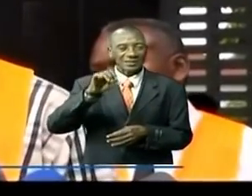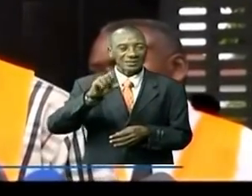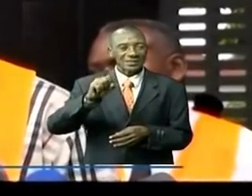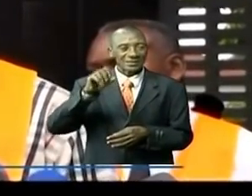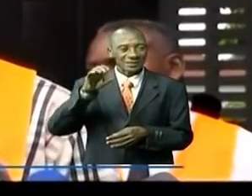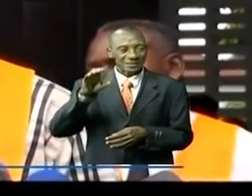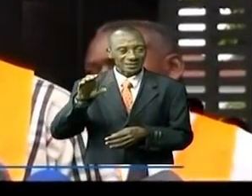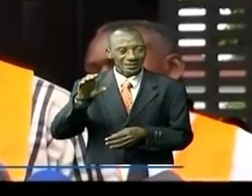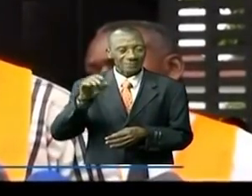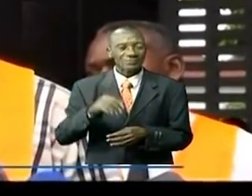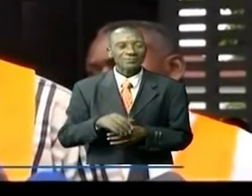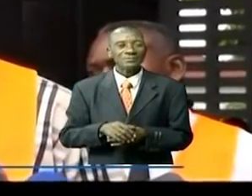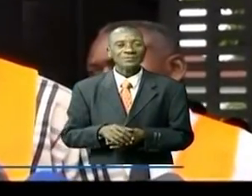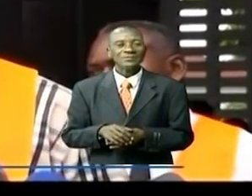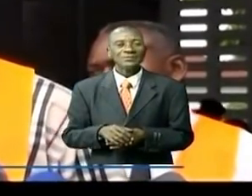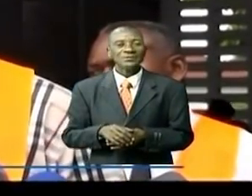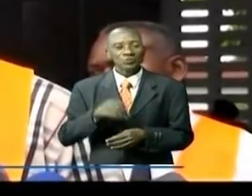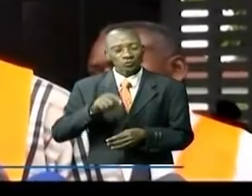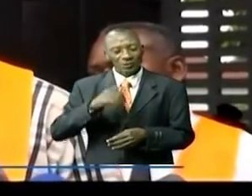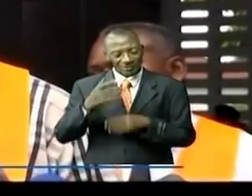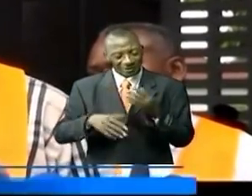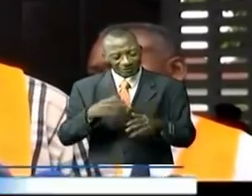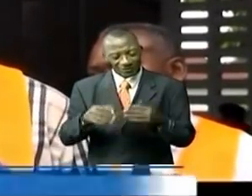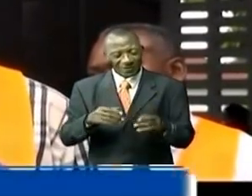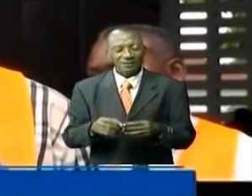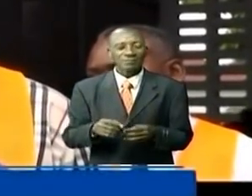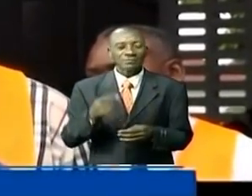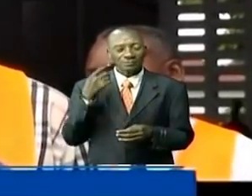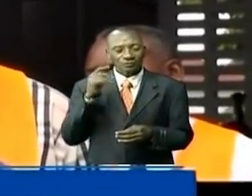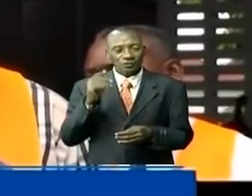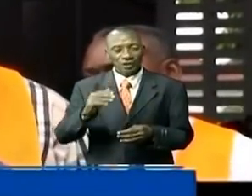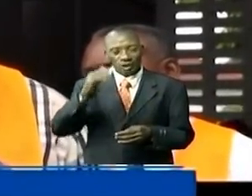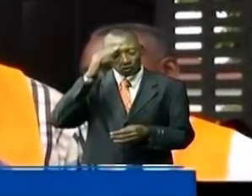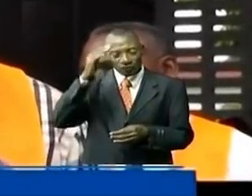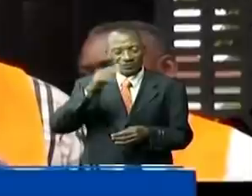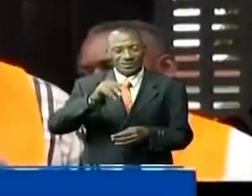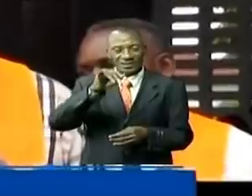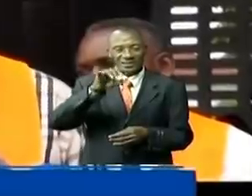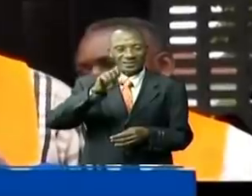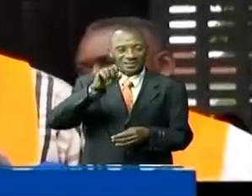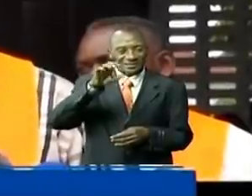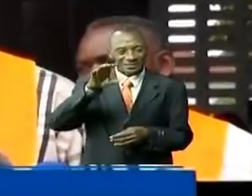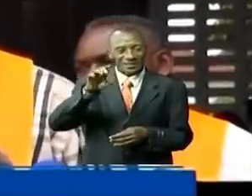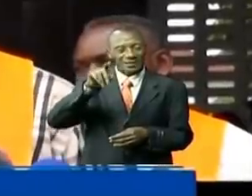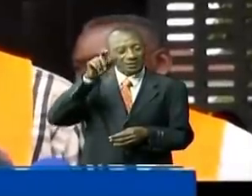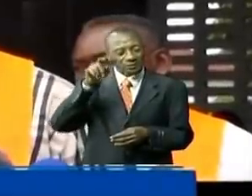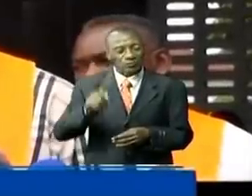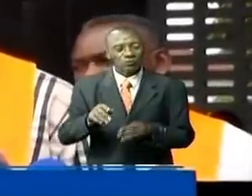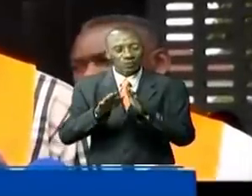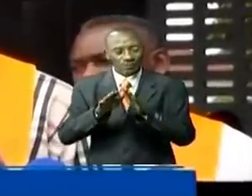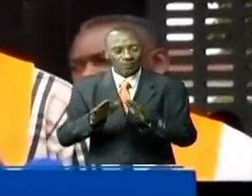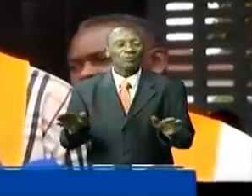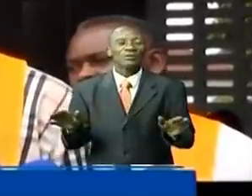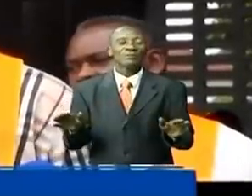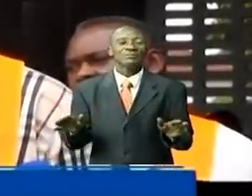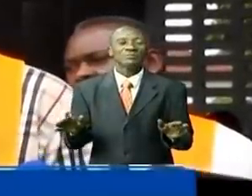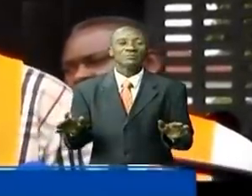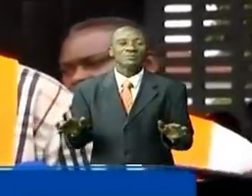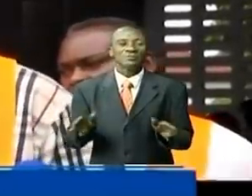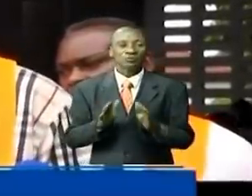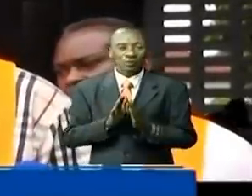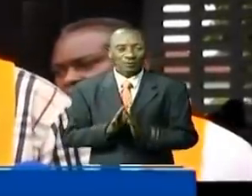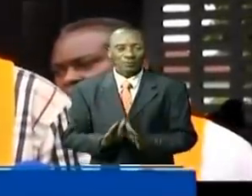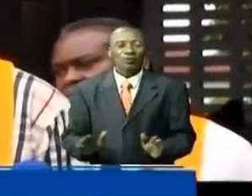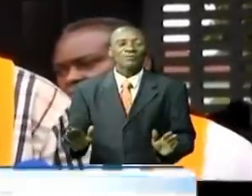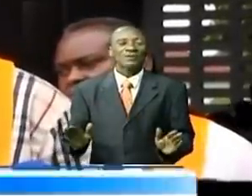conserver cette grande école de commerce dont nous envient même certains pays voisins. et que nous voudrions que dorénavant, nos étudiants ne